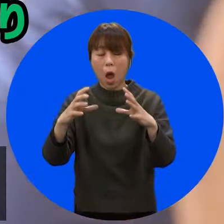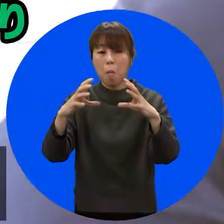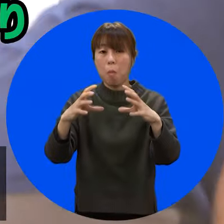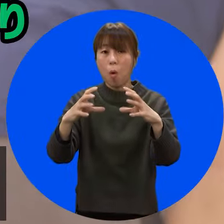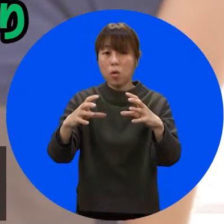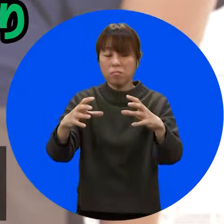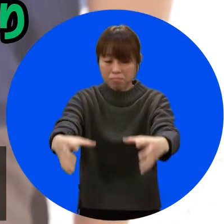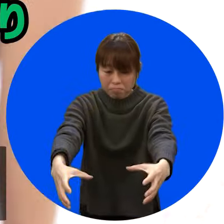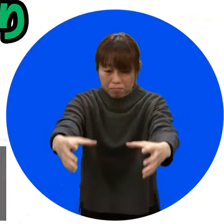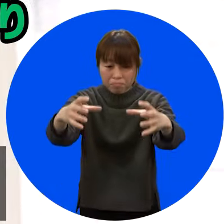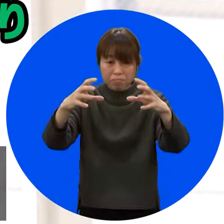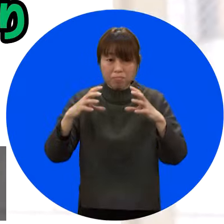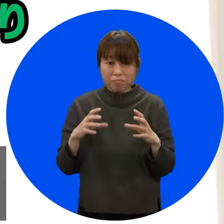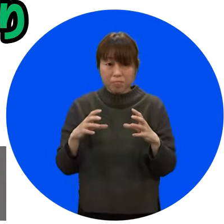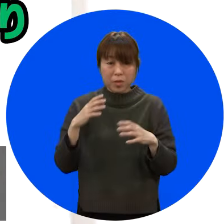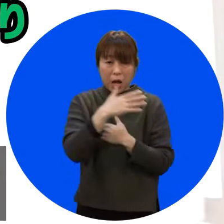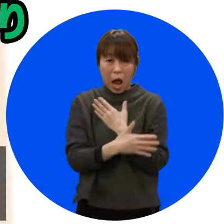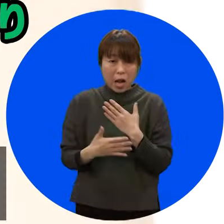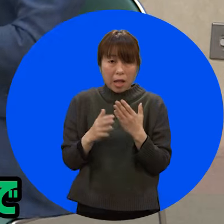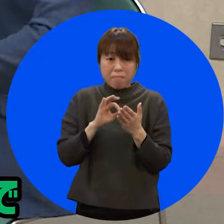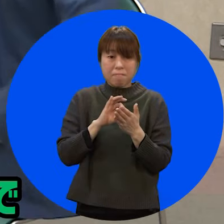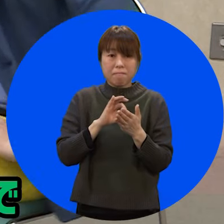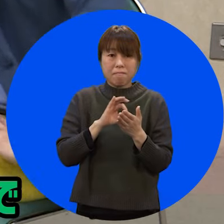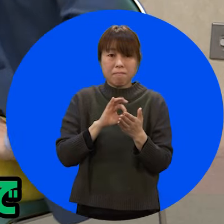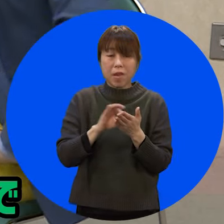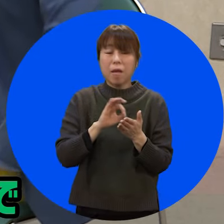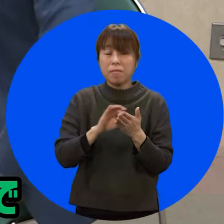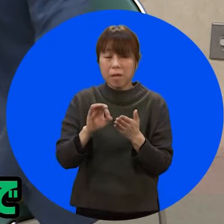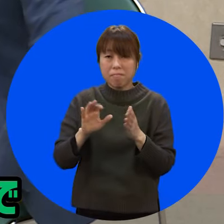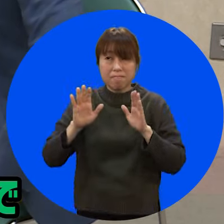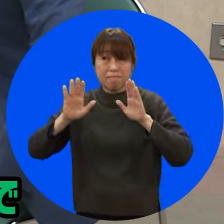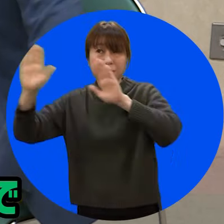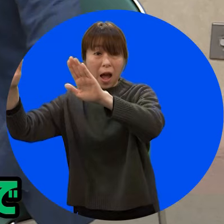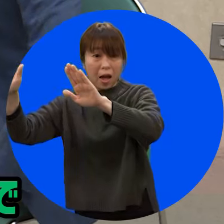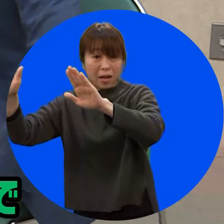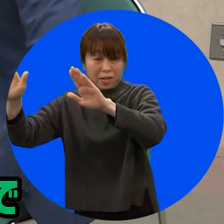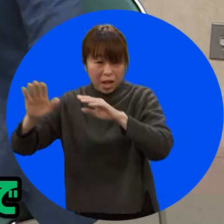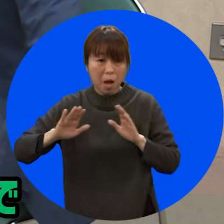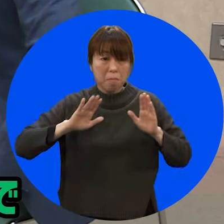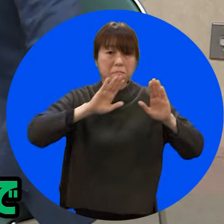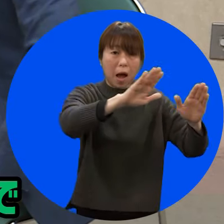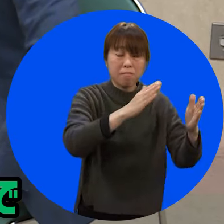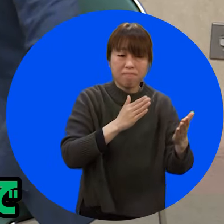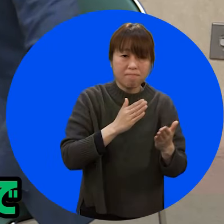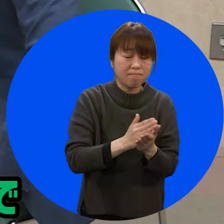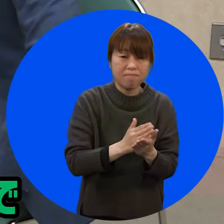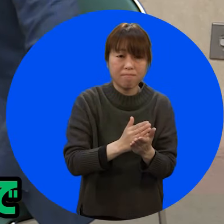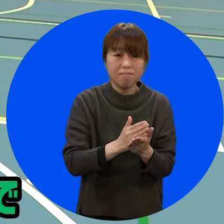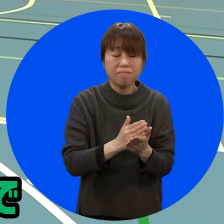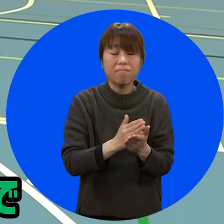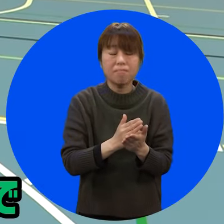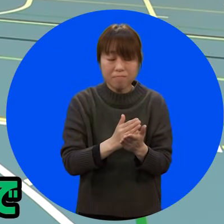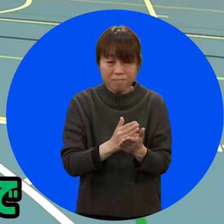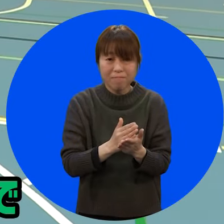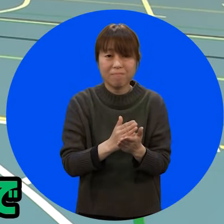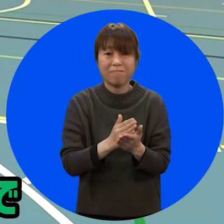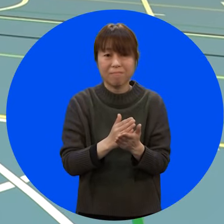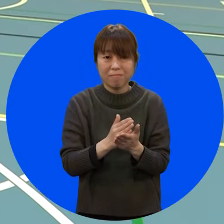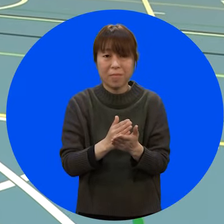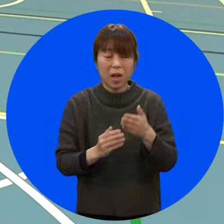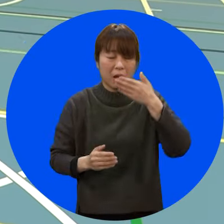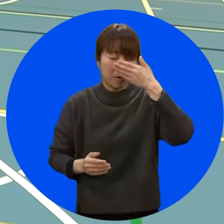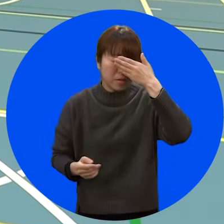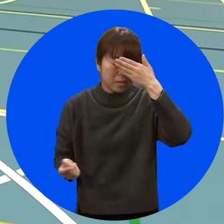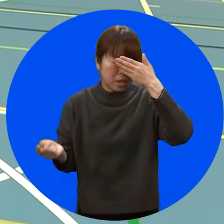を持ち上げたり、手とか足を持ち上げたりして、はい、選手はピンポイントでボールを空中のボールを止めようとするので、